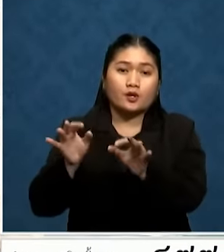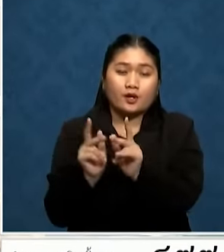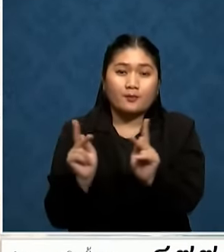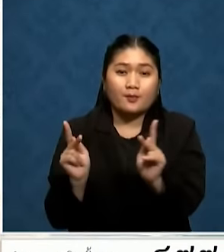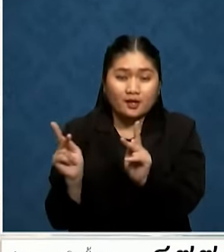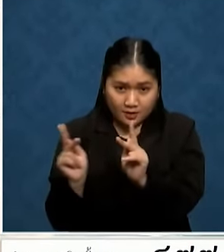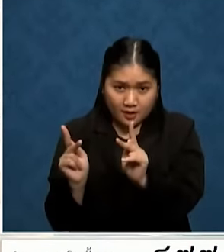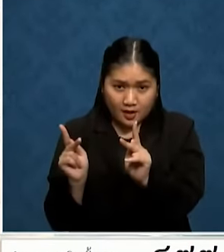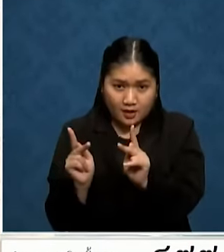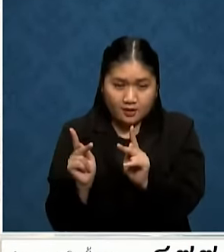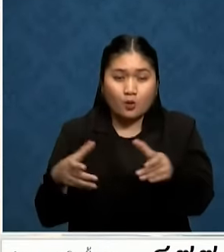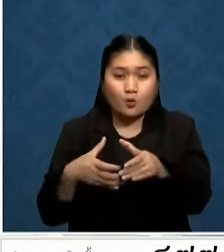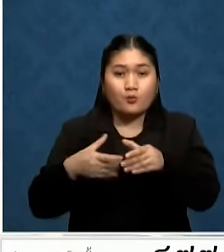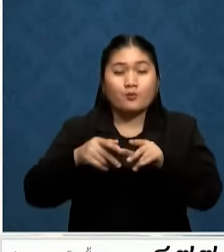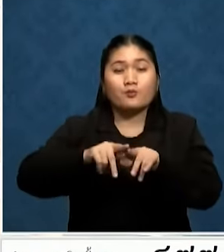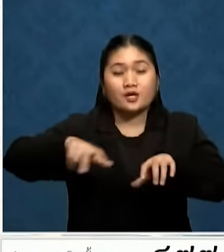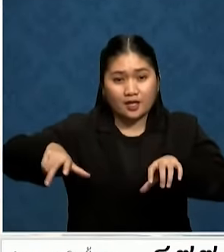วนของพักเพื่อไทย1.